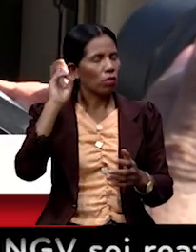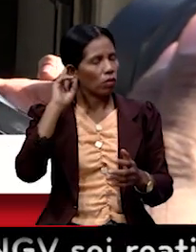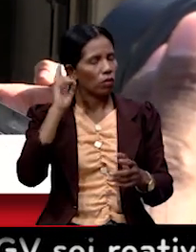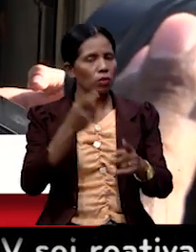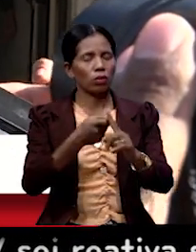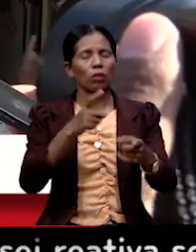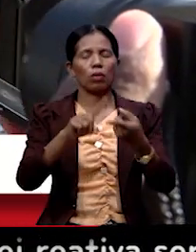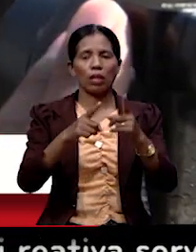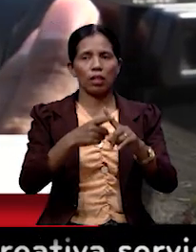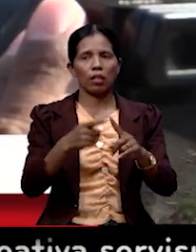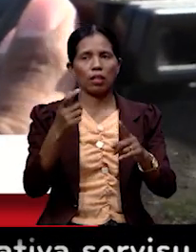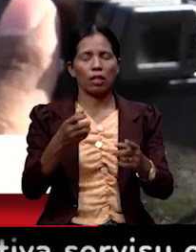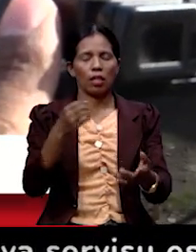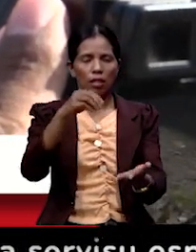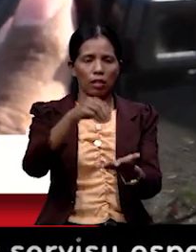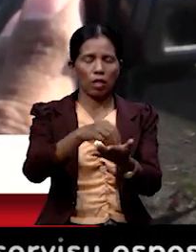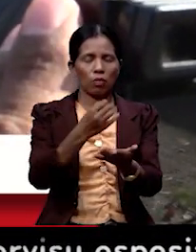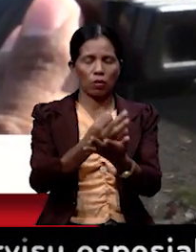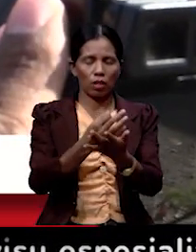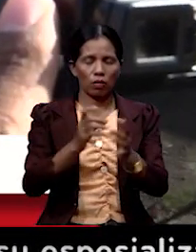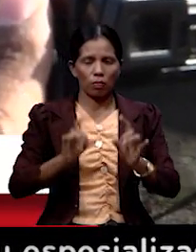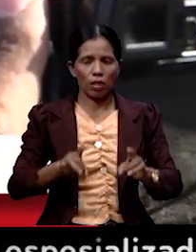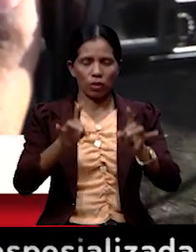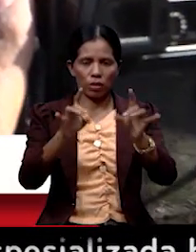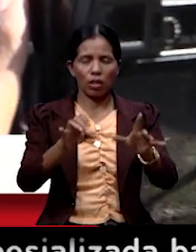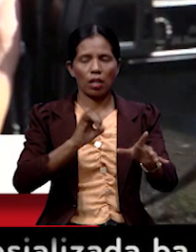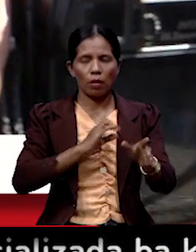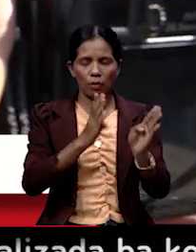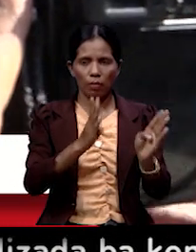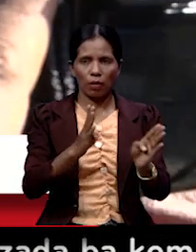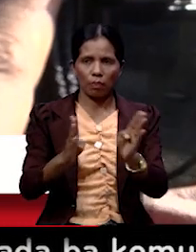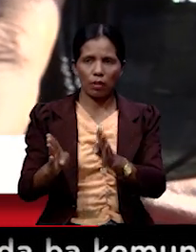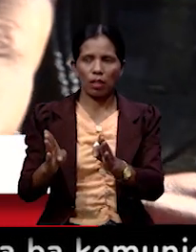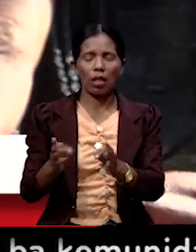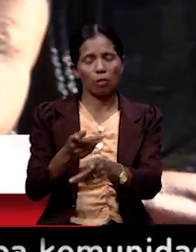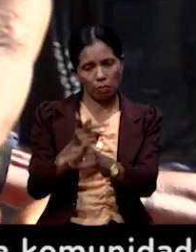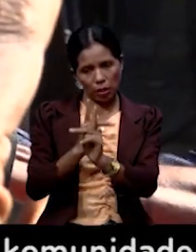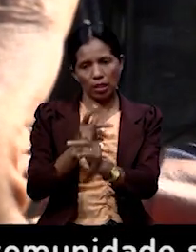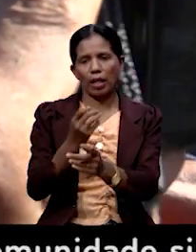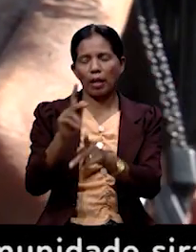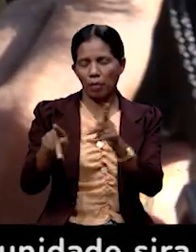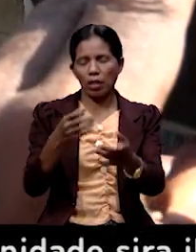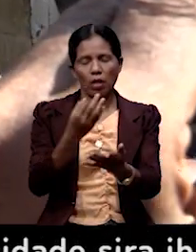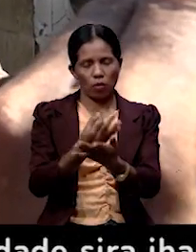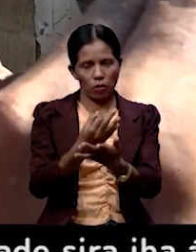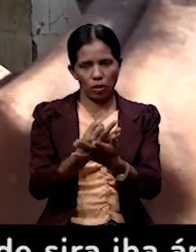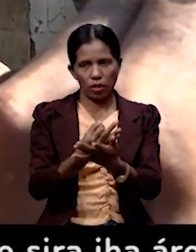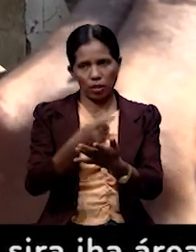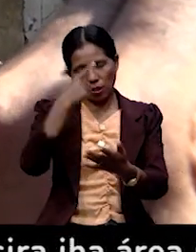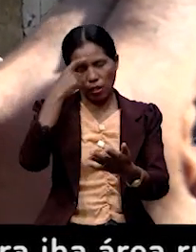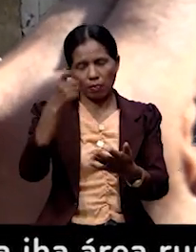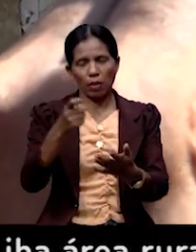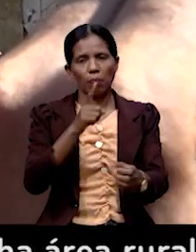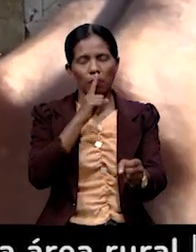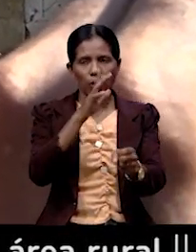da oi yang hatam osang atau ba Australia. Pronto hau perpara osang i hau di betang. Hau yang ditambah yang